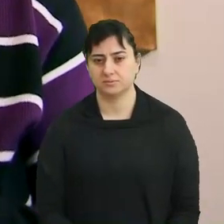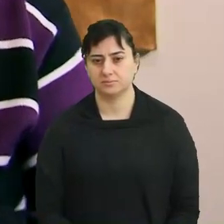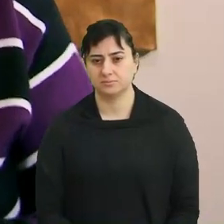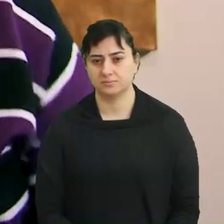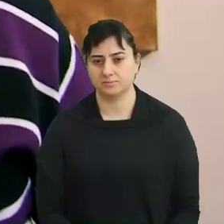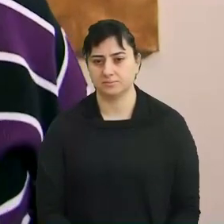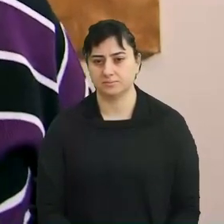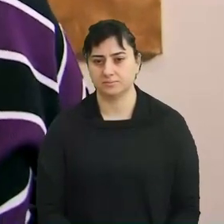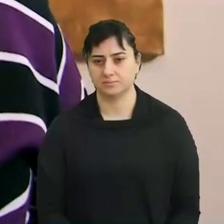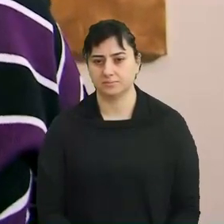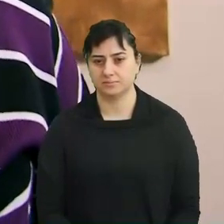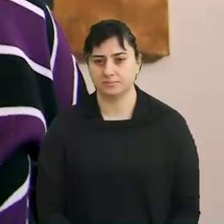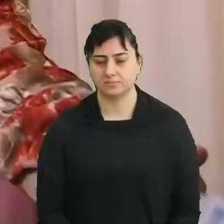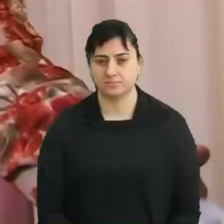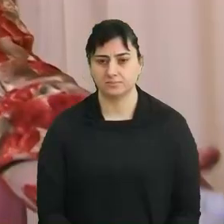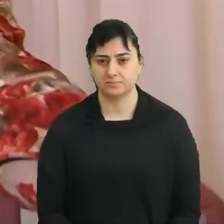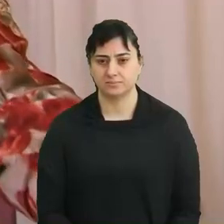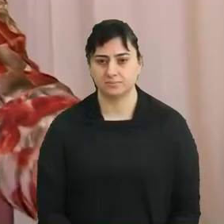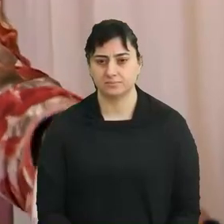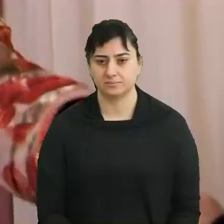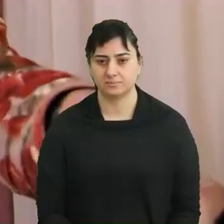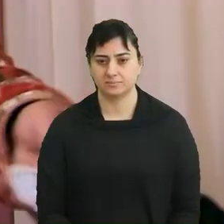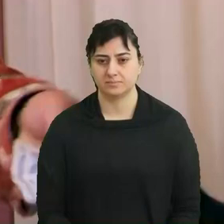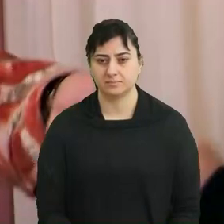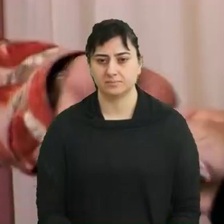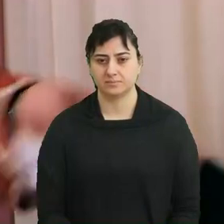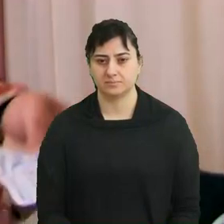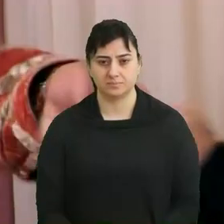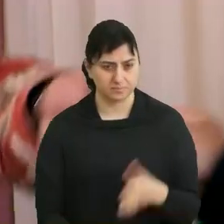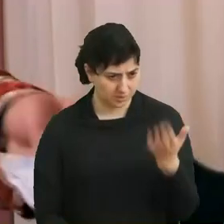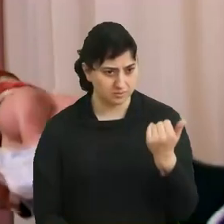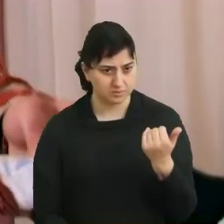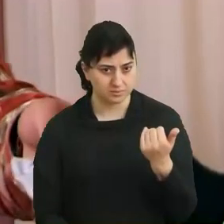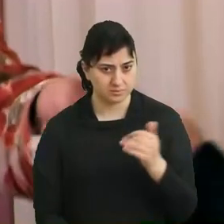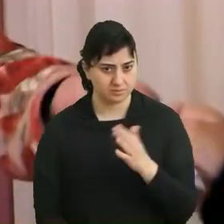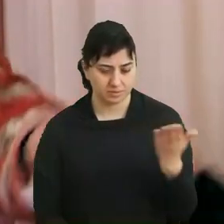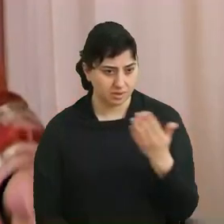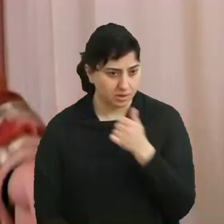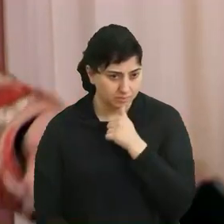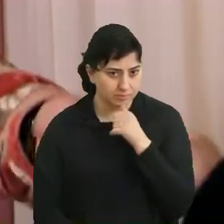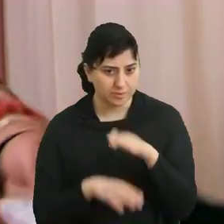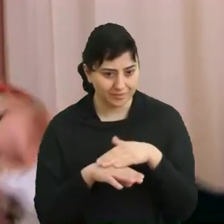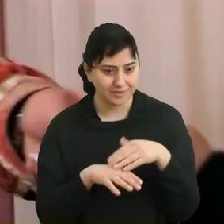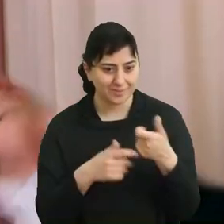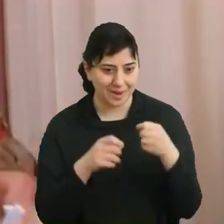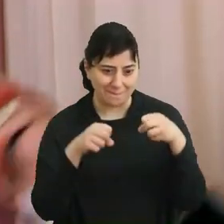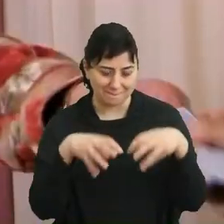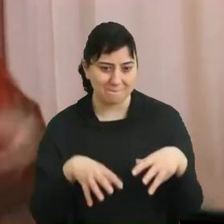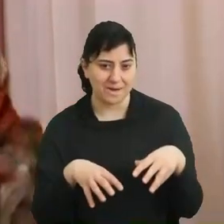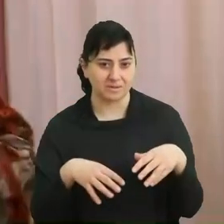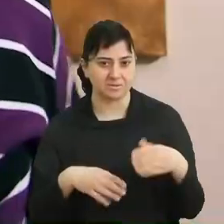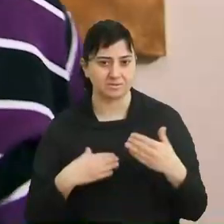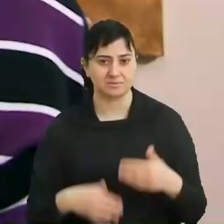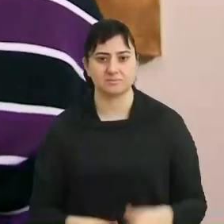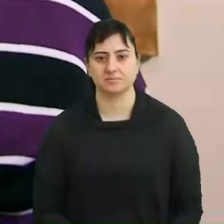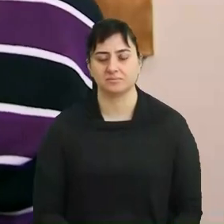Parayı titrek elle uzattı ama bir türlü ucunu bırakmıyor. Şşt, hey. Adamım yavaşça parayı bırak ve ellerini geri